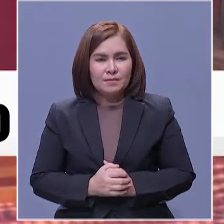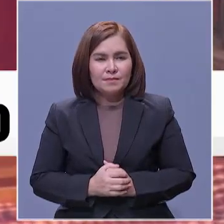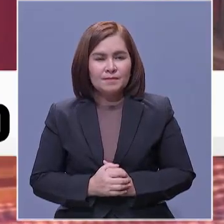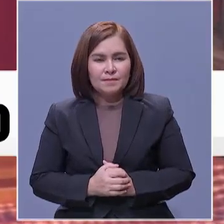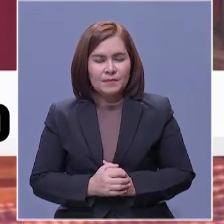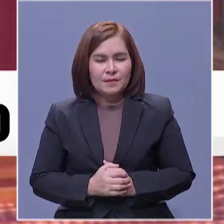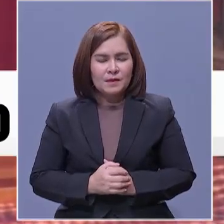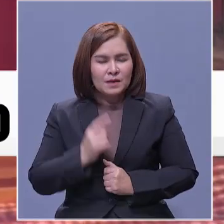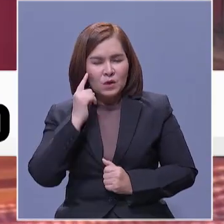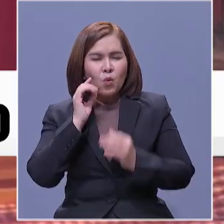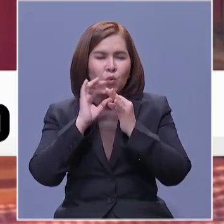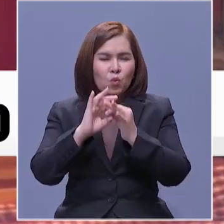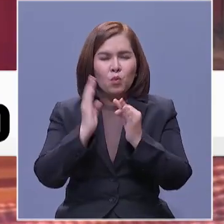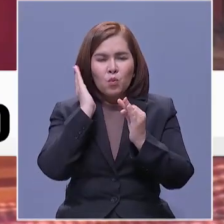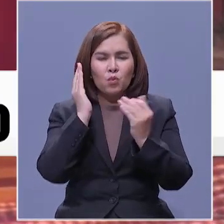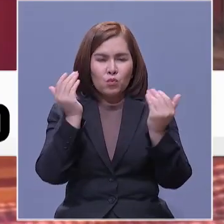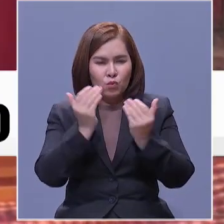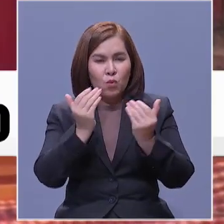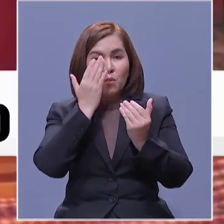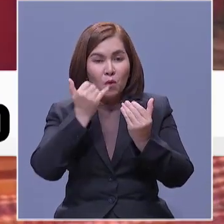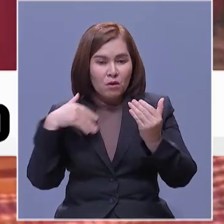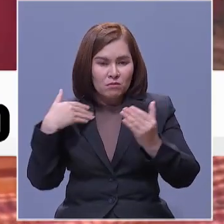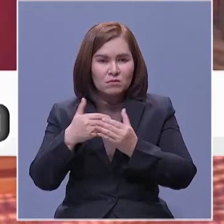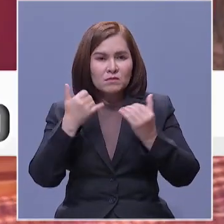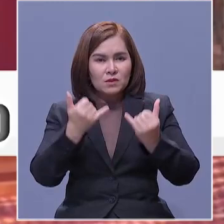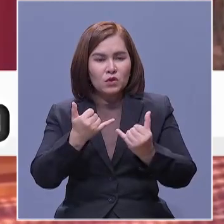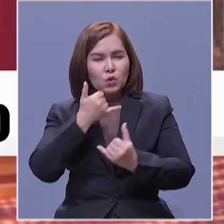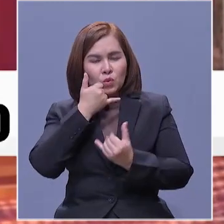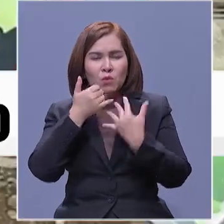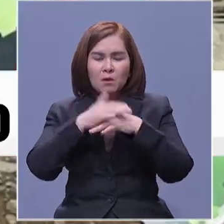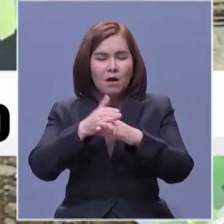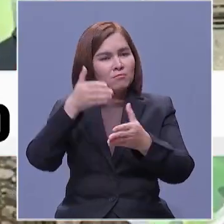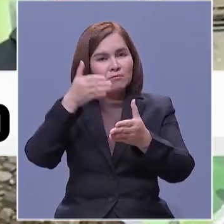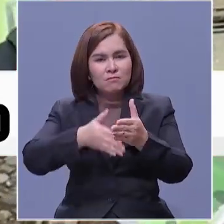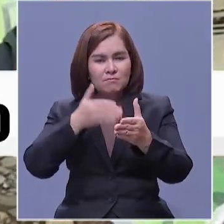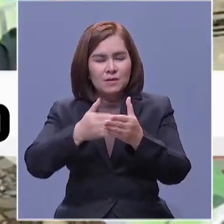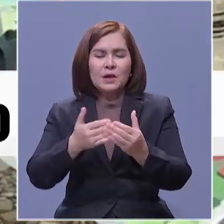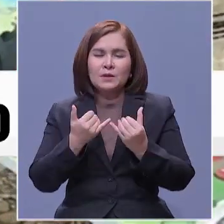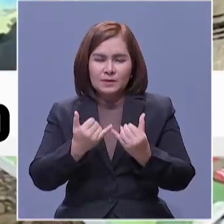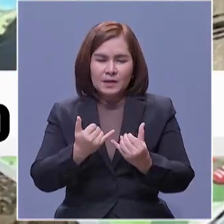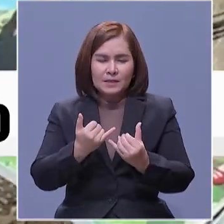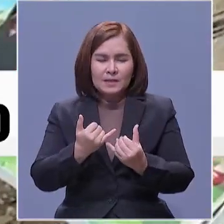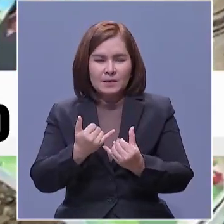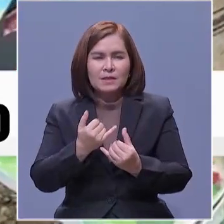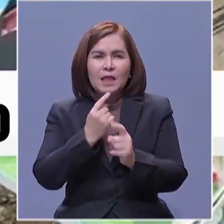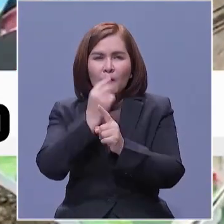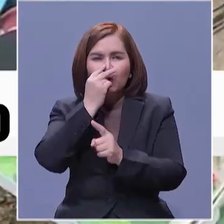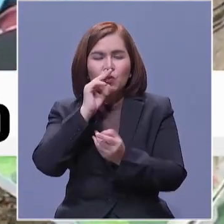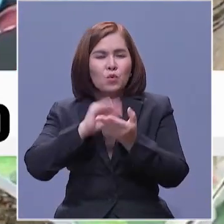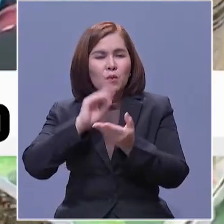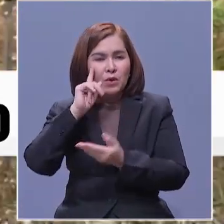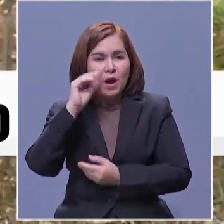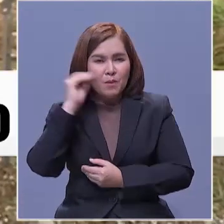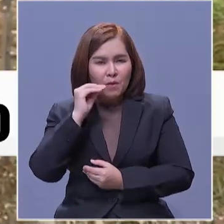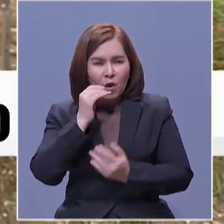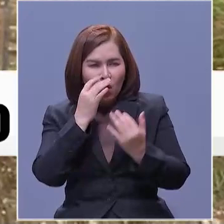แต่ก็ยังมีความกังวลอยู่ละค่ะเพราะว่าจนถึงตอนนี้ยังติดต่อลูกชายไม่ได้ทุกวันนี้ก็ได้แต่ติดตามข่าวแล้วก็คอย